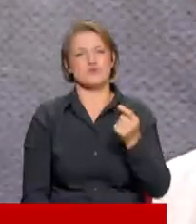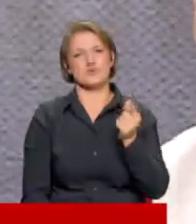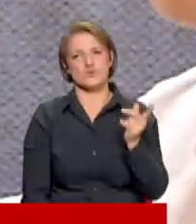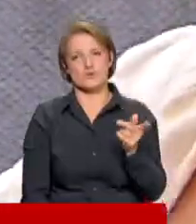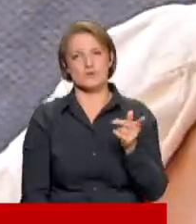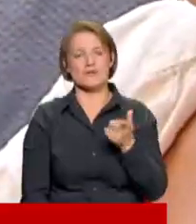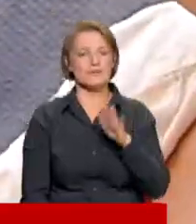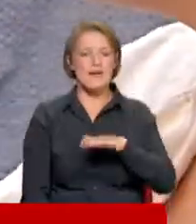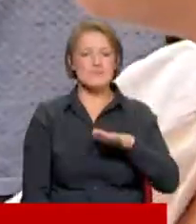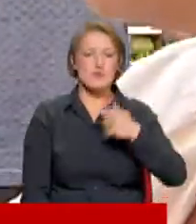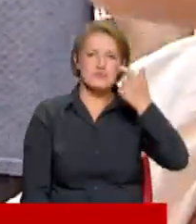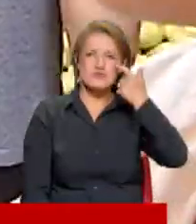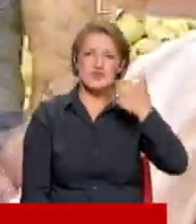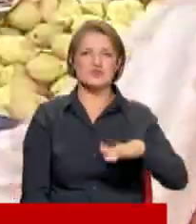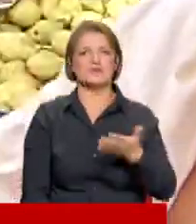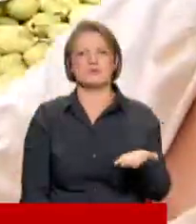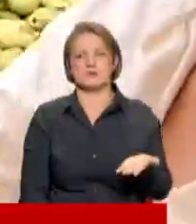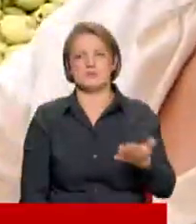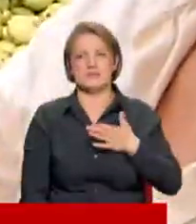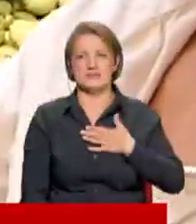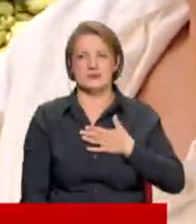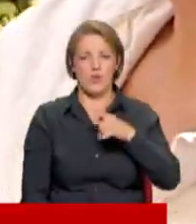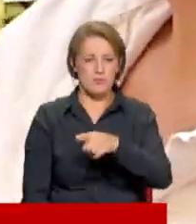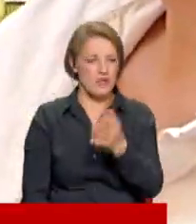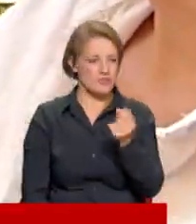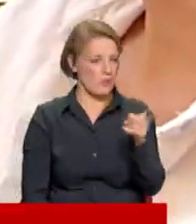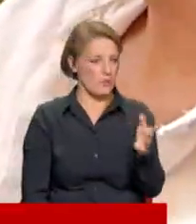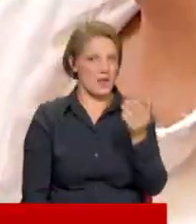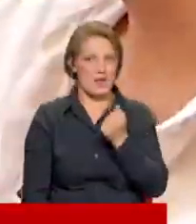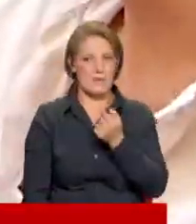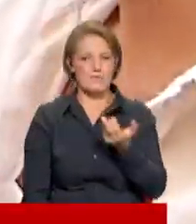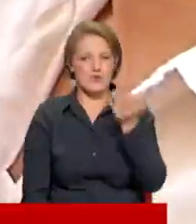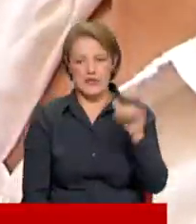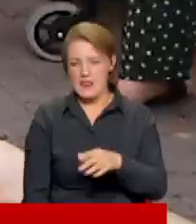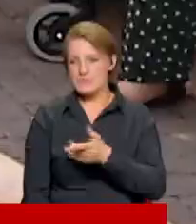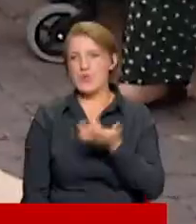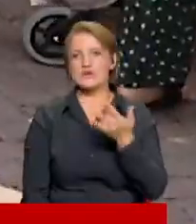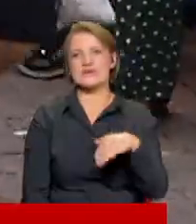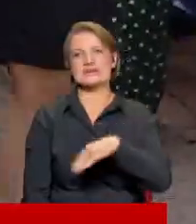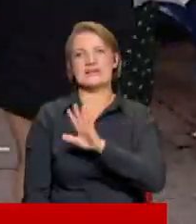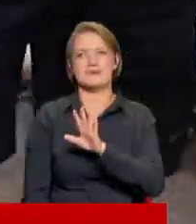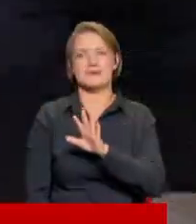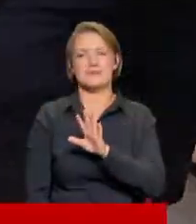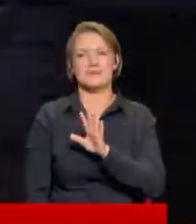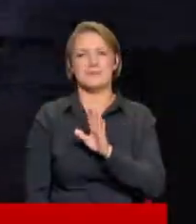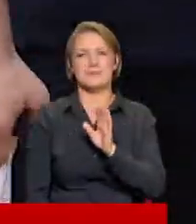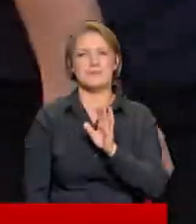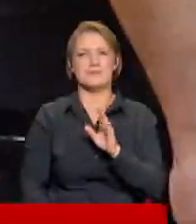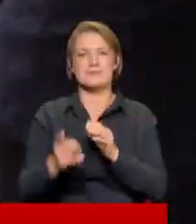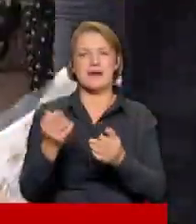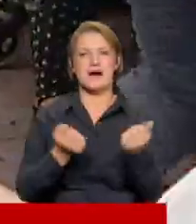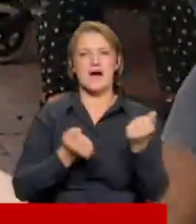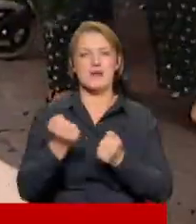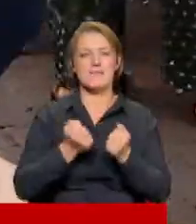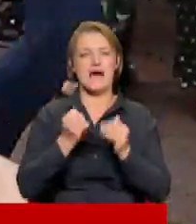buldu. Ya ne yapacağımızı şaşırdık artık biz. Alacaksın onu mu alacaksın, onu mu alacaksın? Boş geldik, boş gidelim. Bir hayali vardı, bir araba alırım, bir